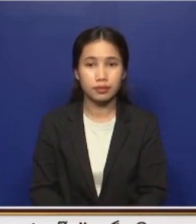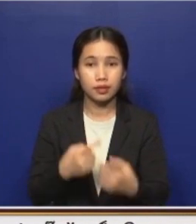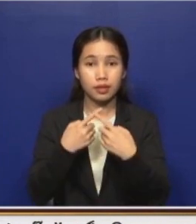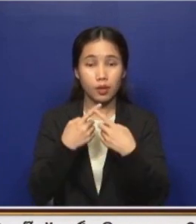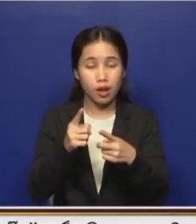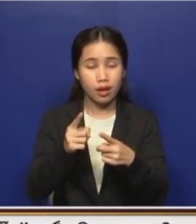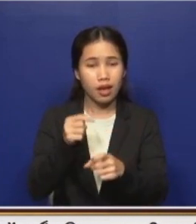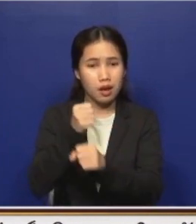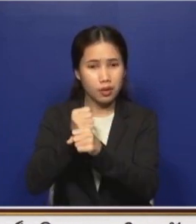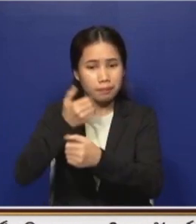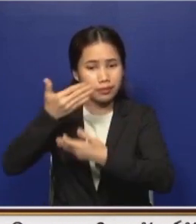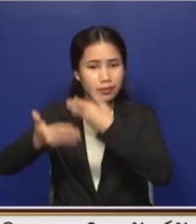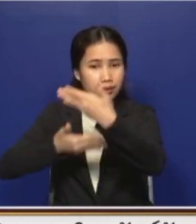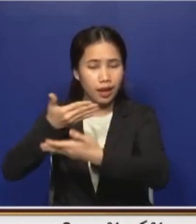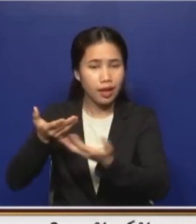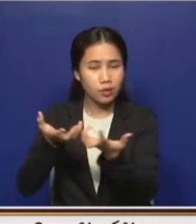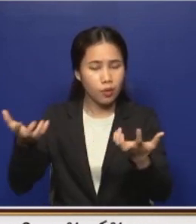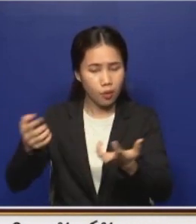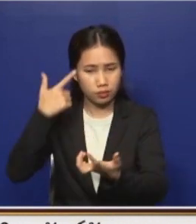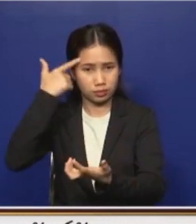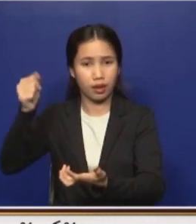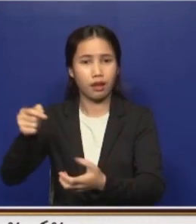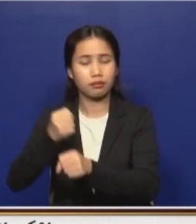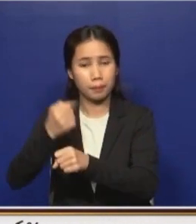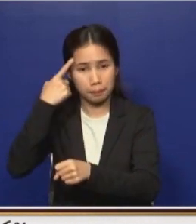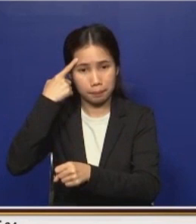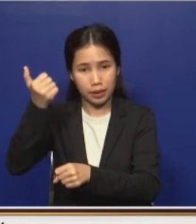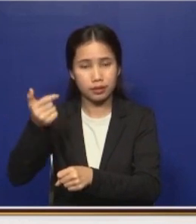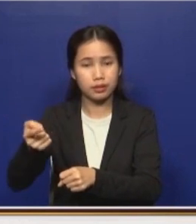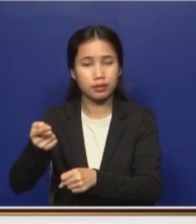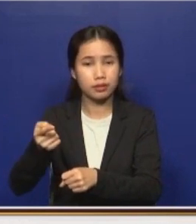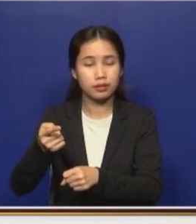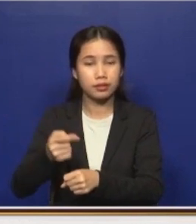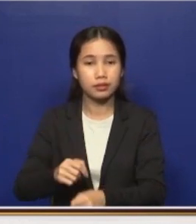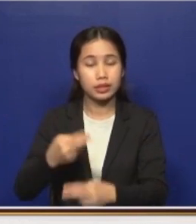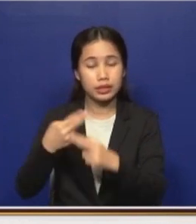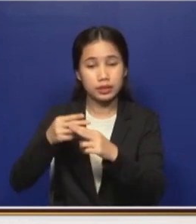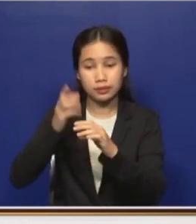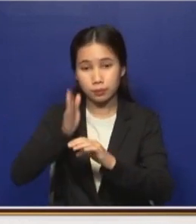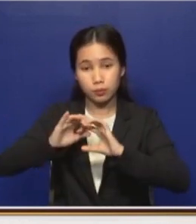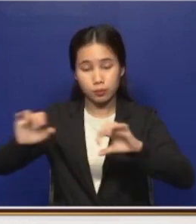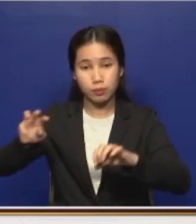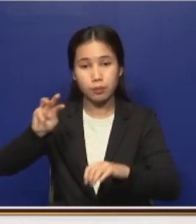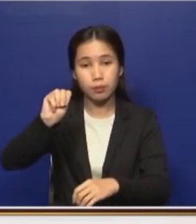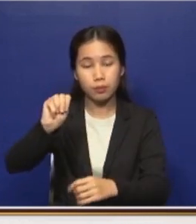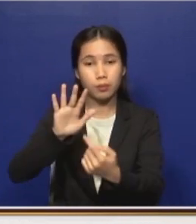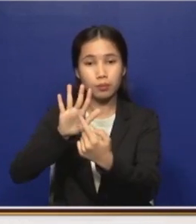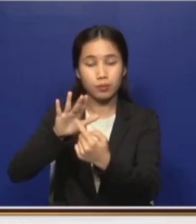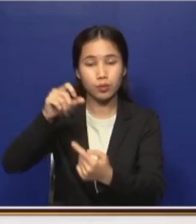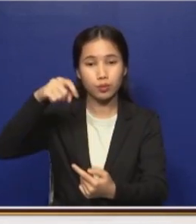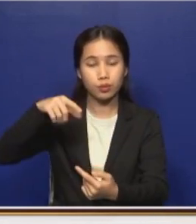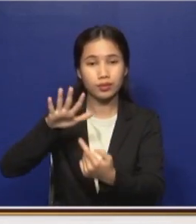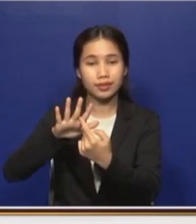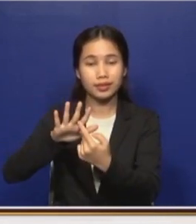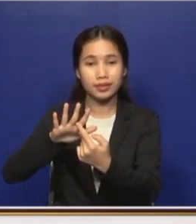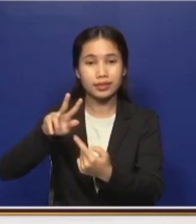นี่คือการสร้างมูลค่าเพิ่มมาแล้วเขาก็ไปทำรีเสิร์ชหนุนเข้าไปอีกผมขี้เกียจลงลึกในรายละเอียดนะฮะไม่ต้องปวดหัวฮะชาวบ้